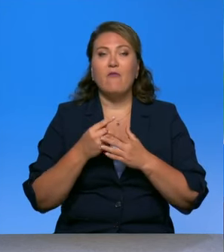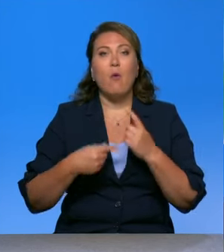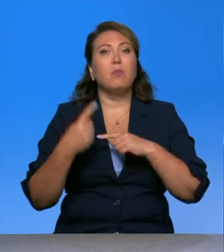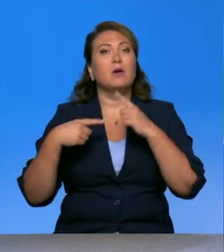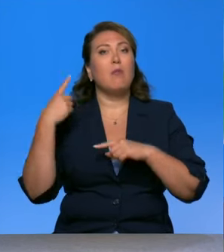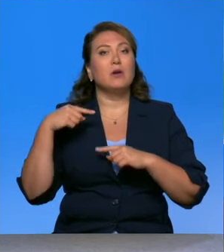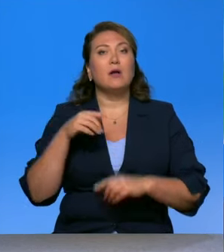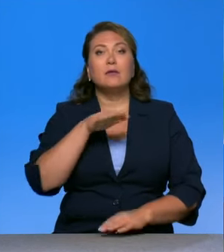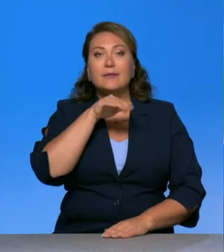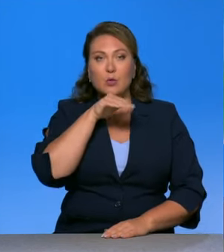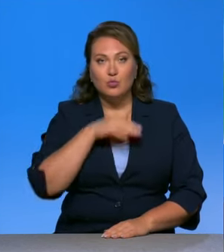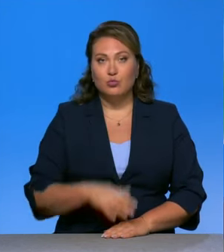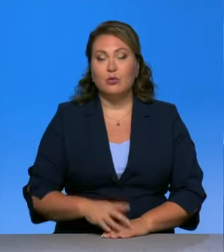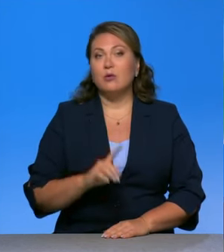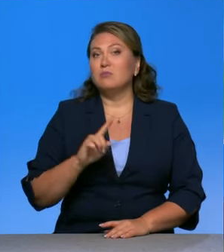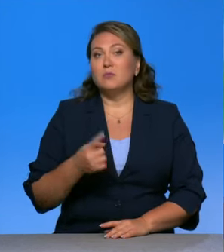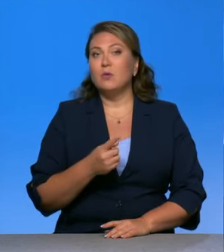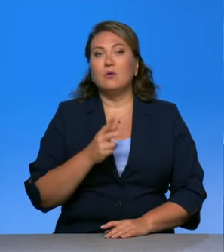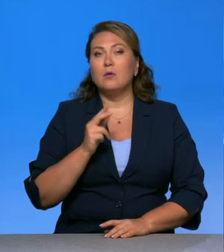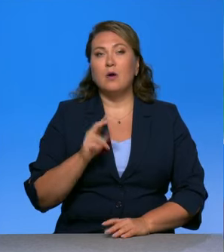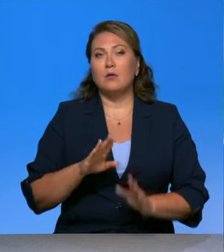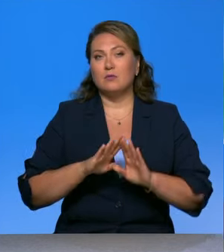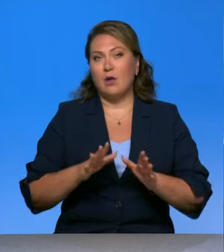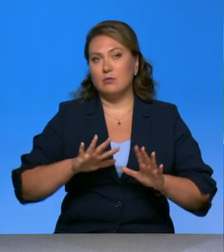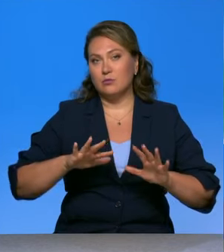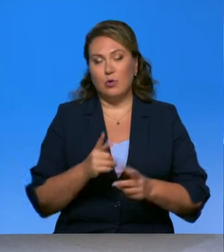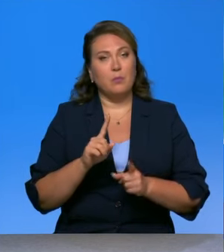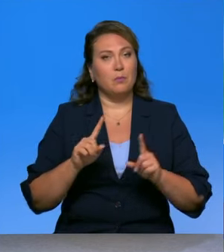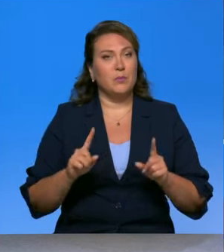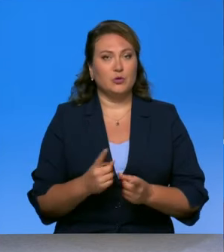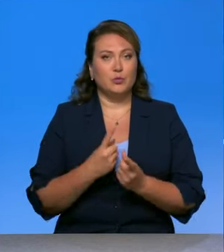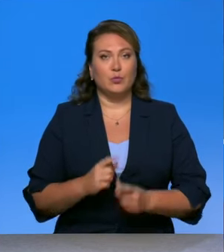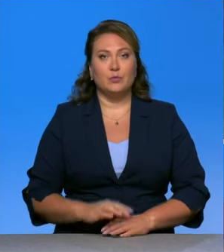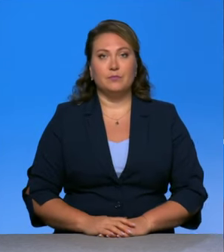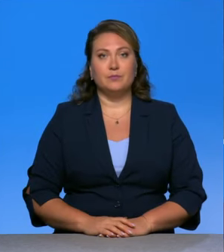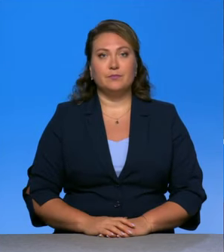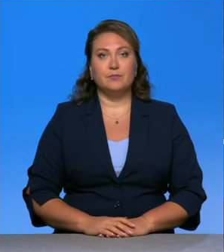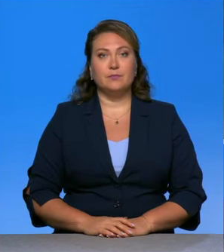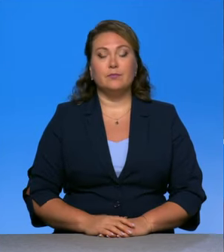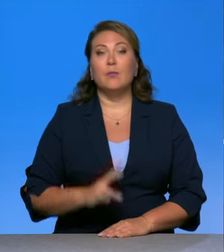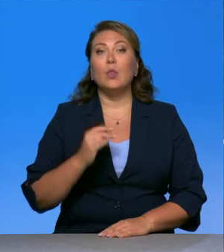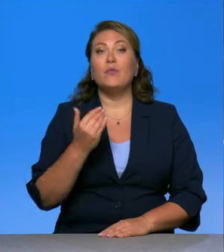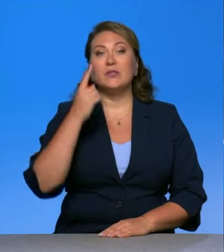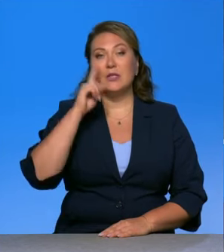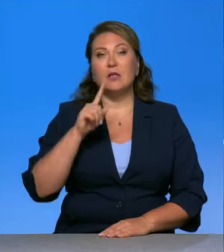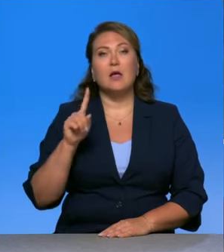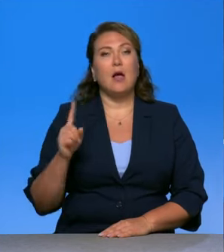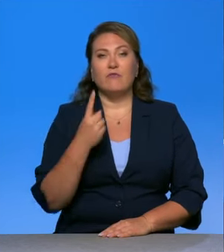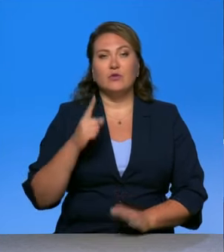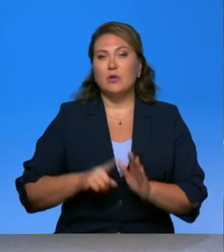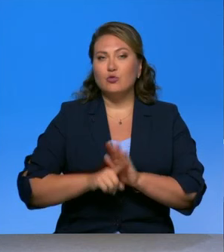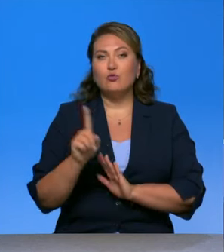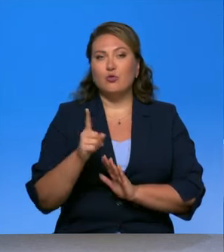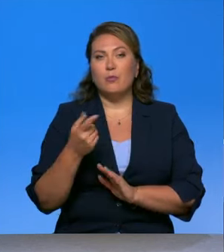прапрадедушки? Вот как так сложилось? Почему? Вы знаете, ну, один из толчков был, во-первых, мне это интересно,